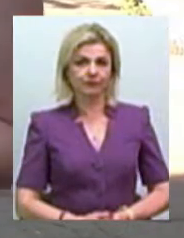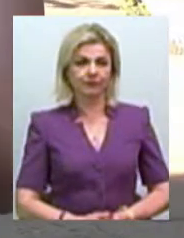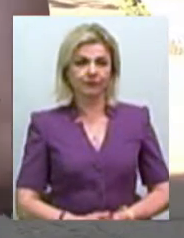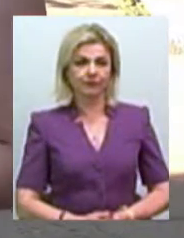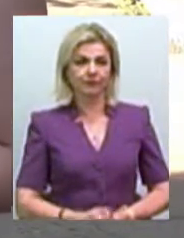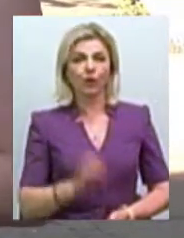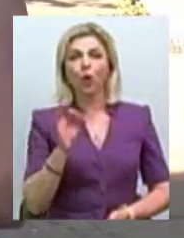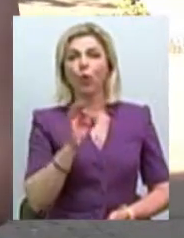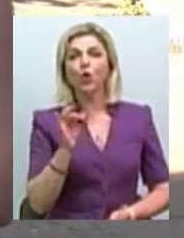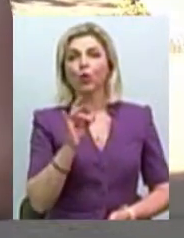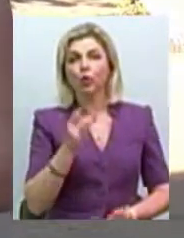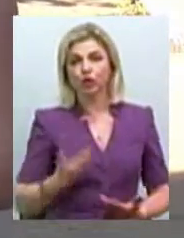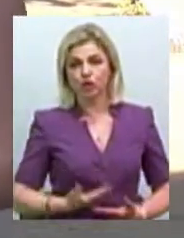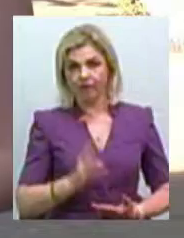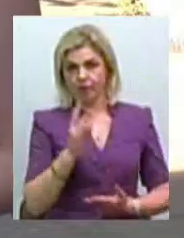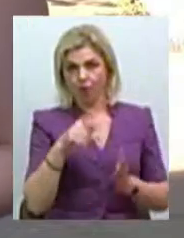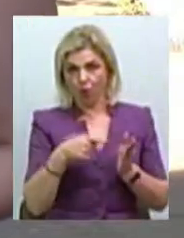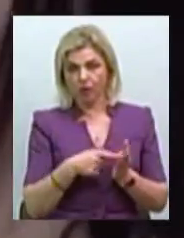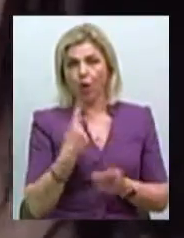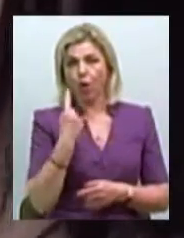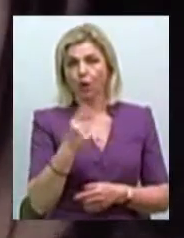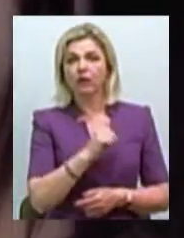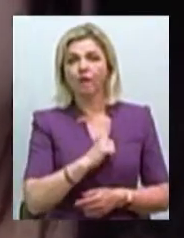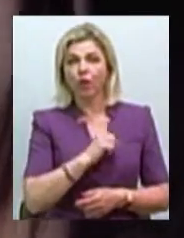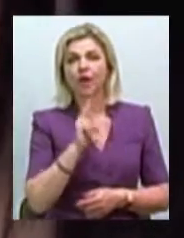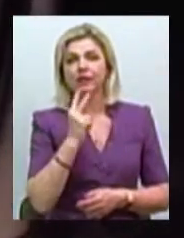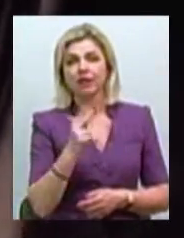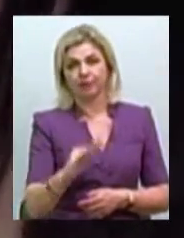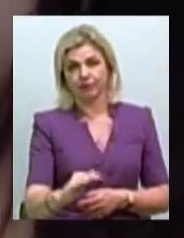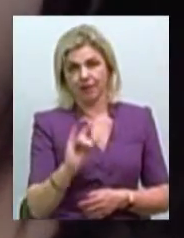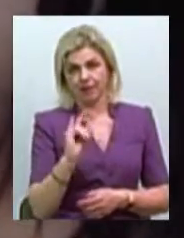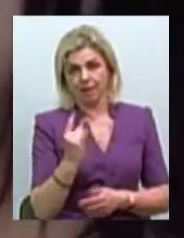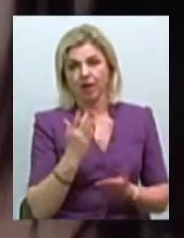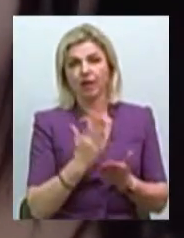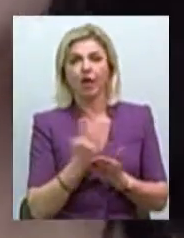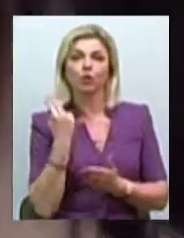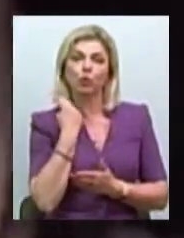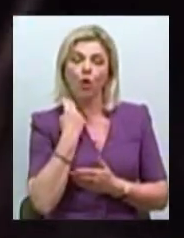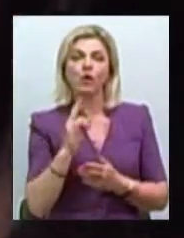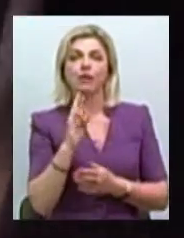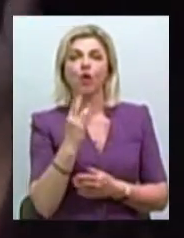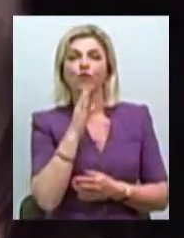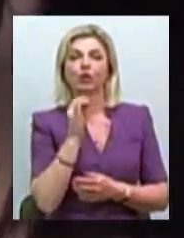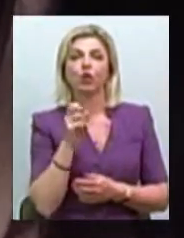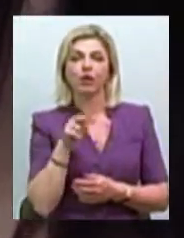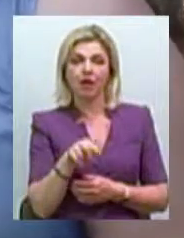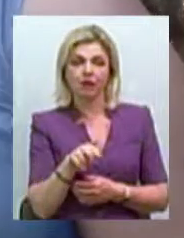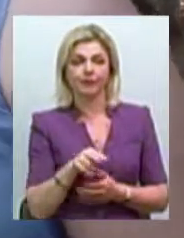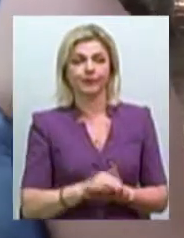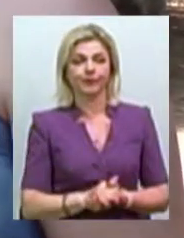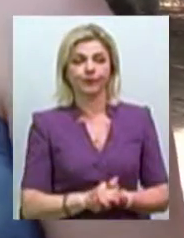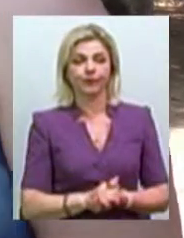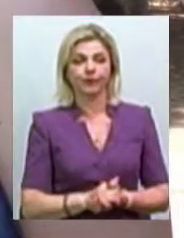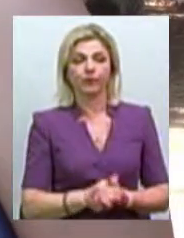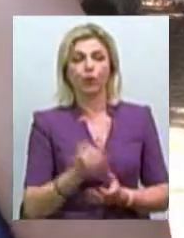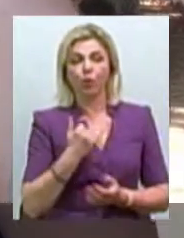Ольга Рудова живе у Миколаєві. Одна виховує трирічну дитину. Має борг перед міським комунальним підприємством «Миколаївводоканал».